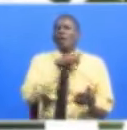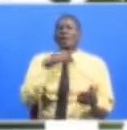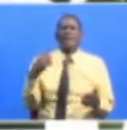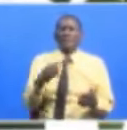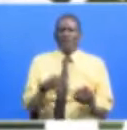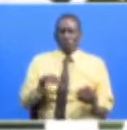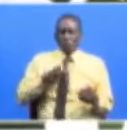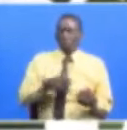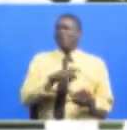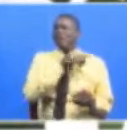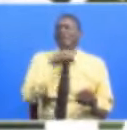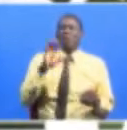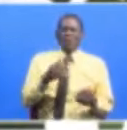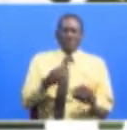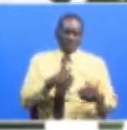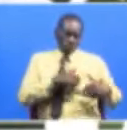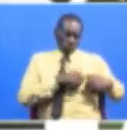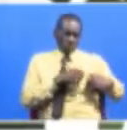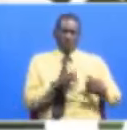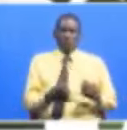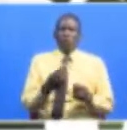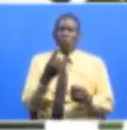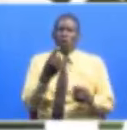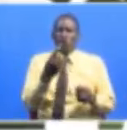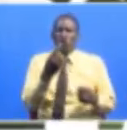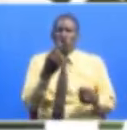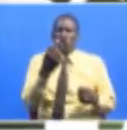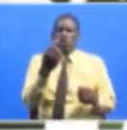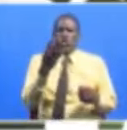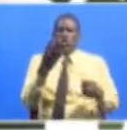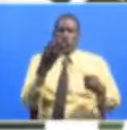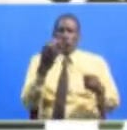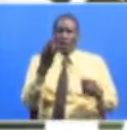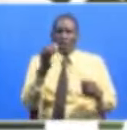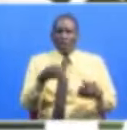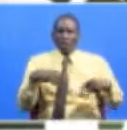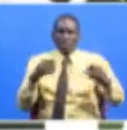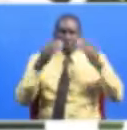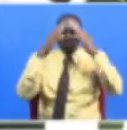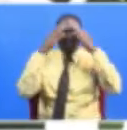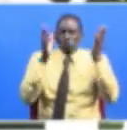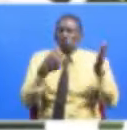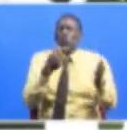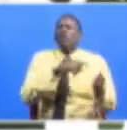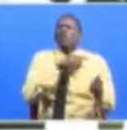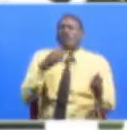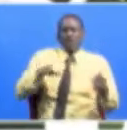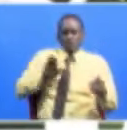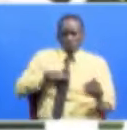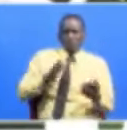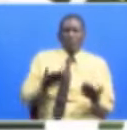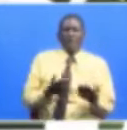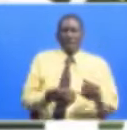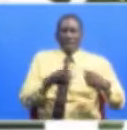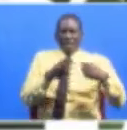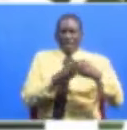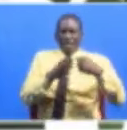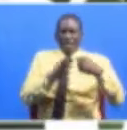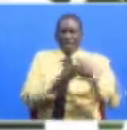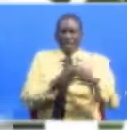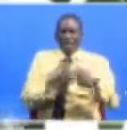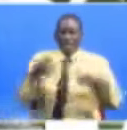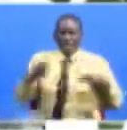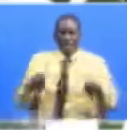Wake amba amei na wapen wao ni 130 watu wasi julika amba wame aua wana Wake ni watu 99